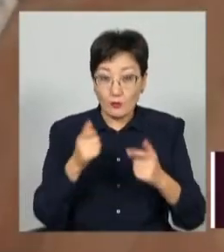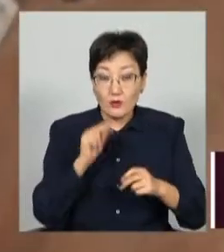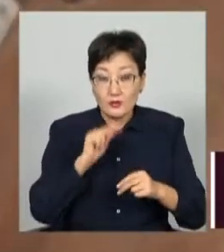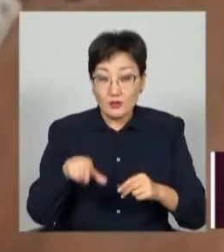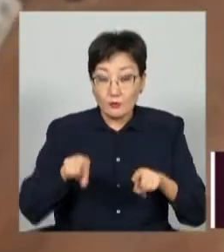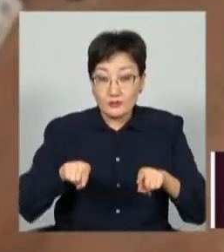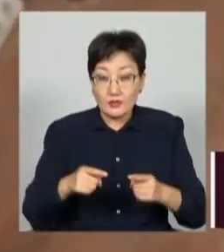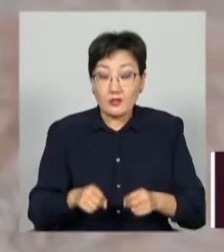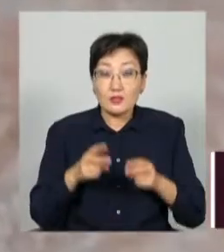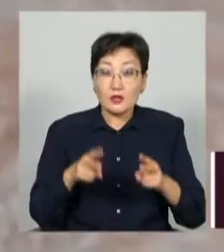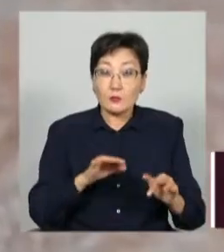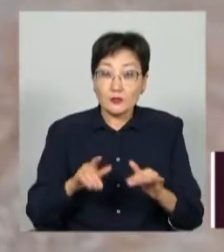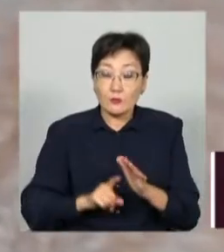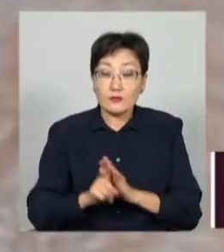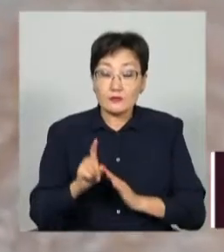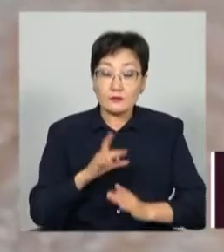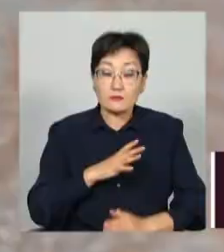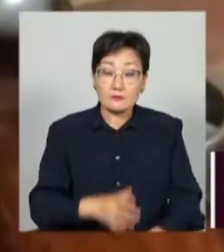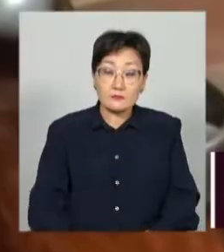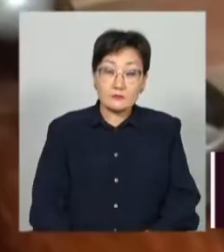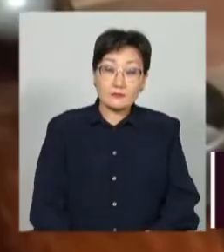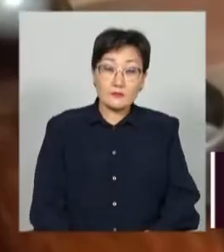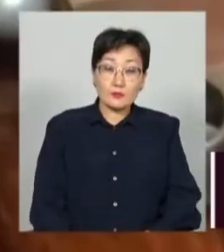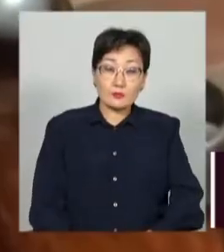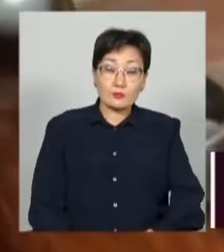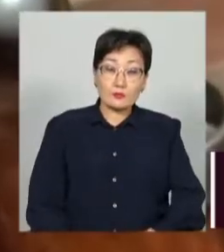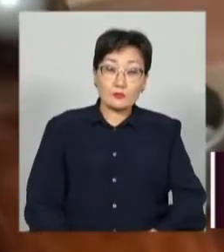қолға түсіп, қылмыстық іс қозғалды.